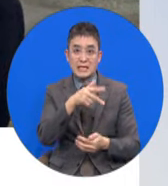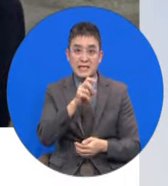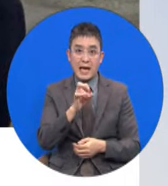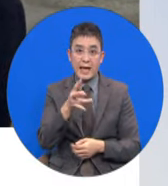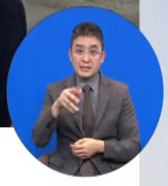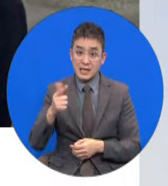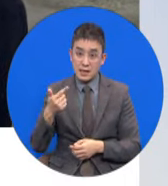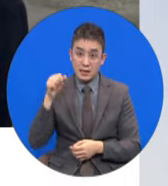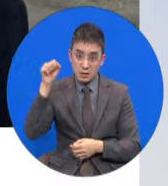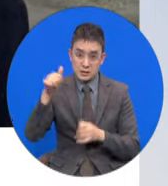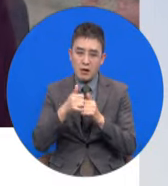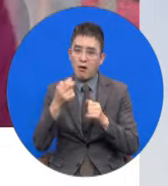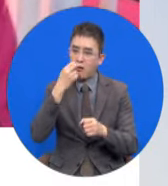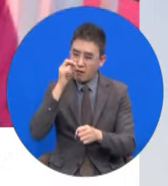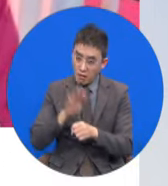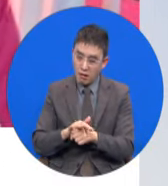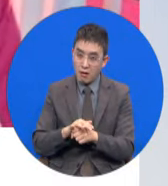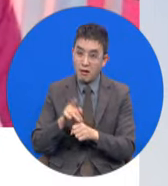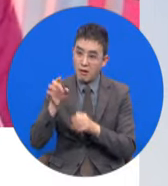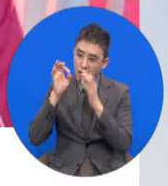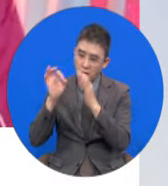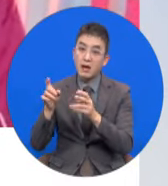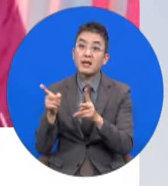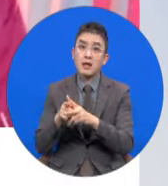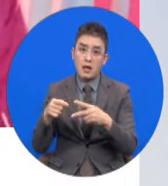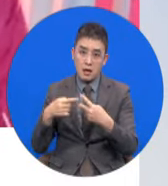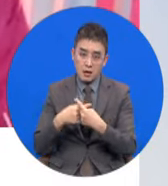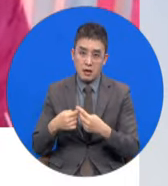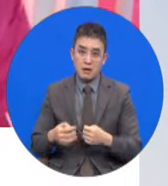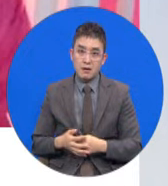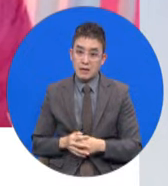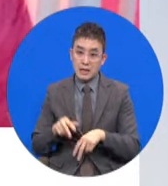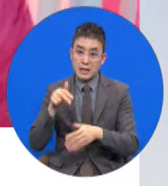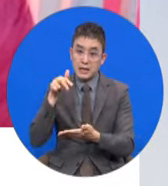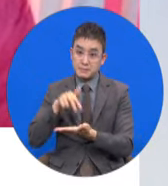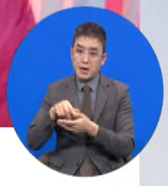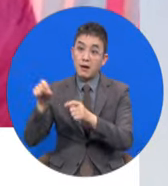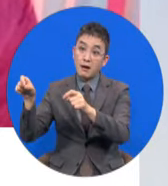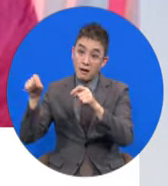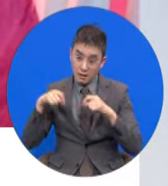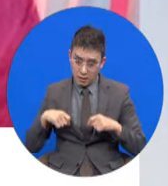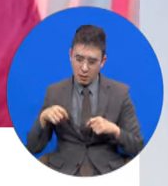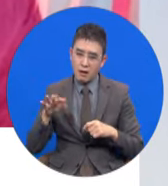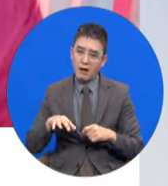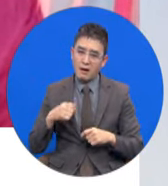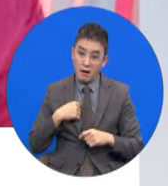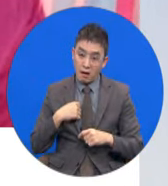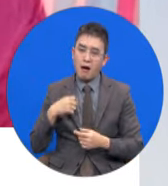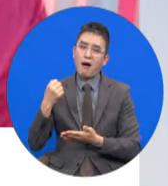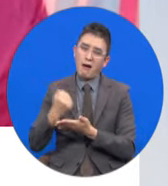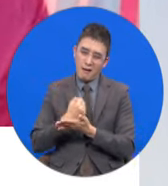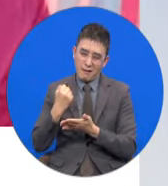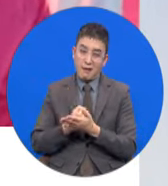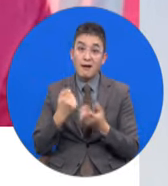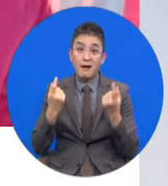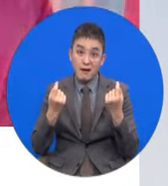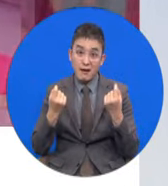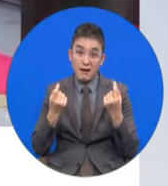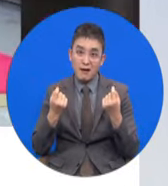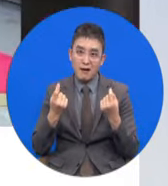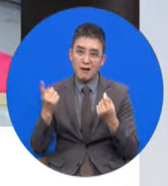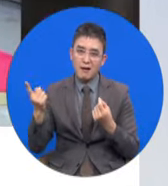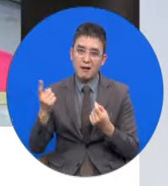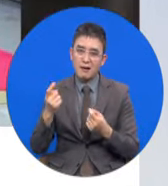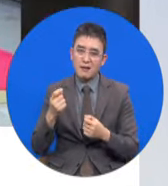제가 충분히 뭐 이해하고 뭐 본인 입장에 그 이심전심 해보면은 참 뭐 안타깝겠다 그런 생각은 그 뭐야 동정